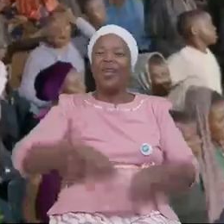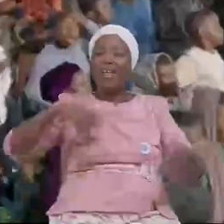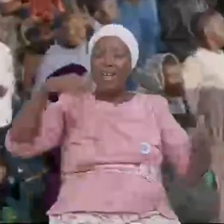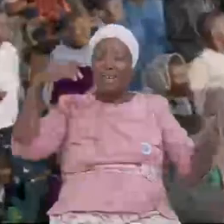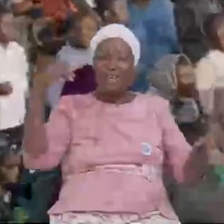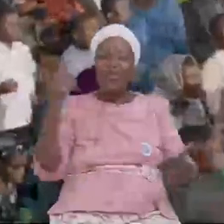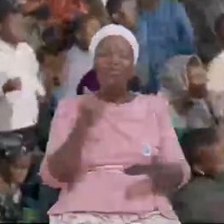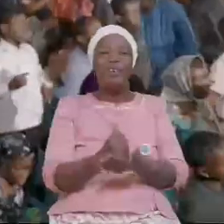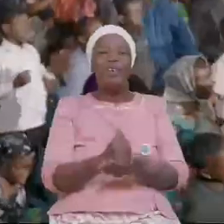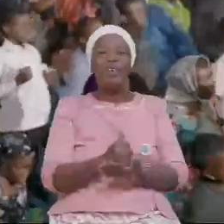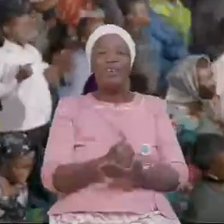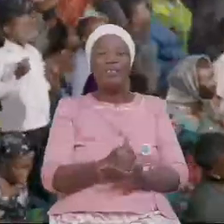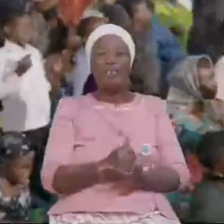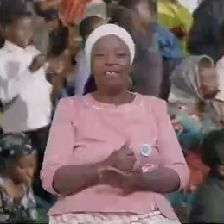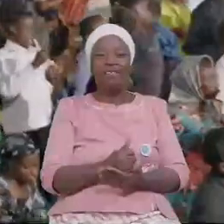Amen.